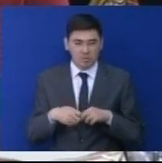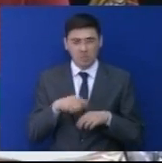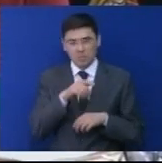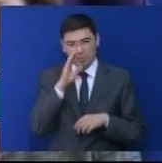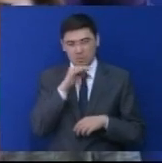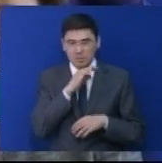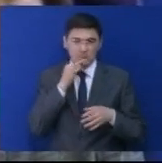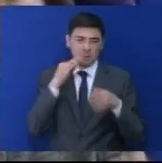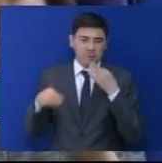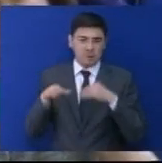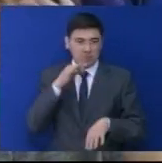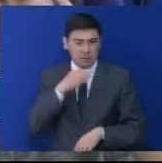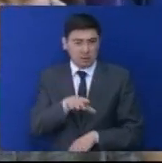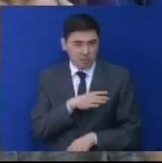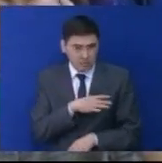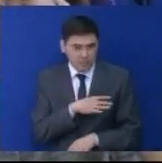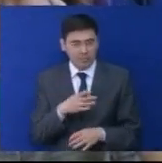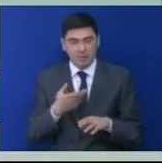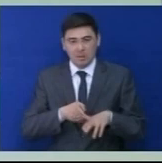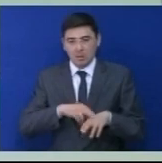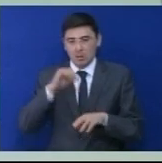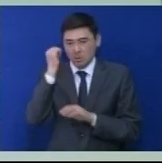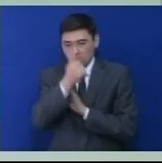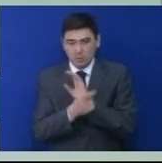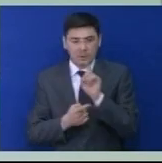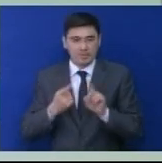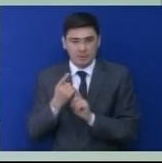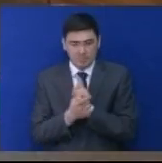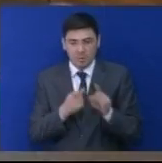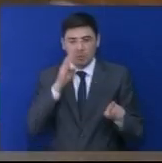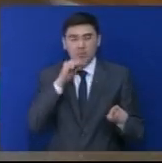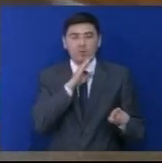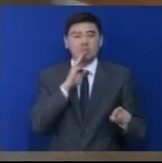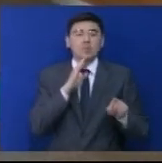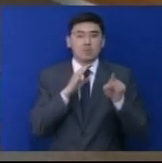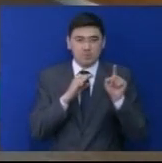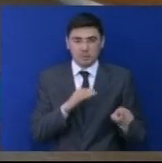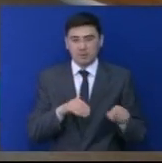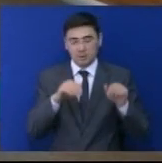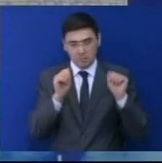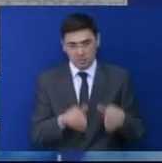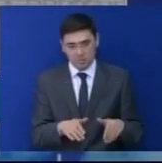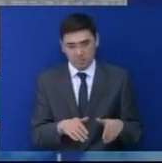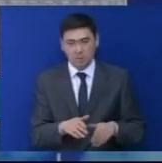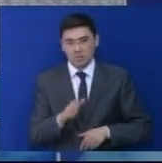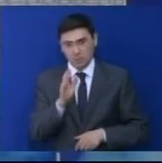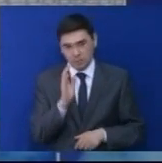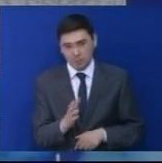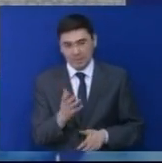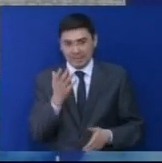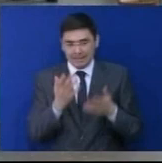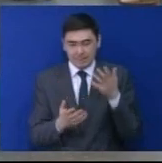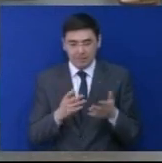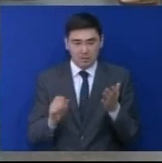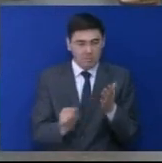стороны родителей. Начиная с этого года, все будет в руках самих родителей, потому что от того, насколько они оперативно